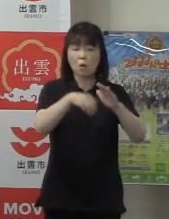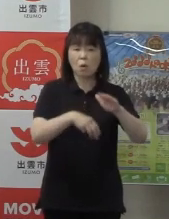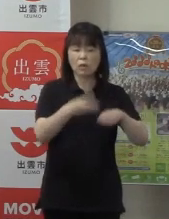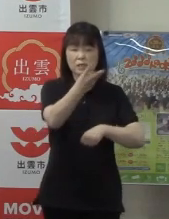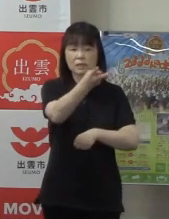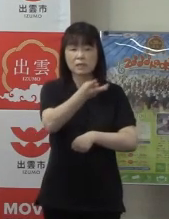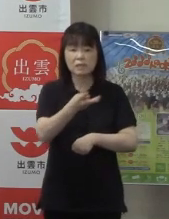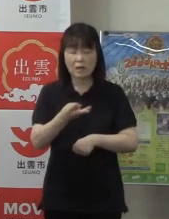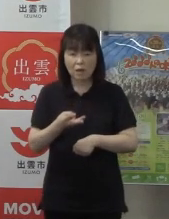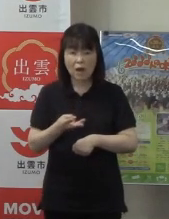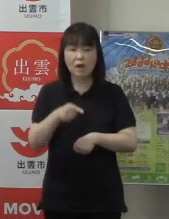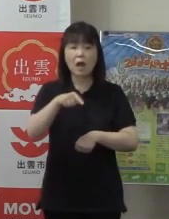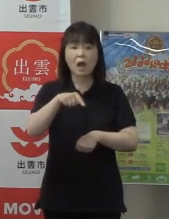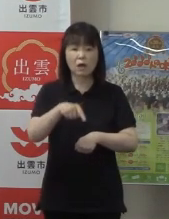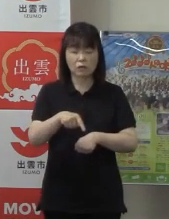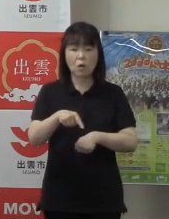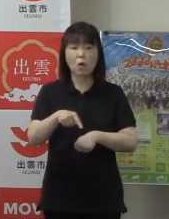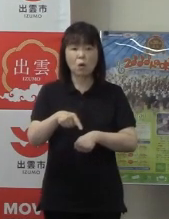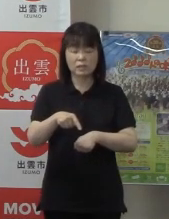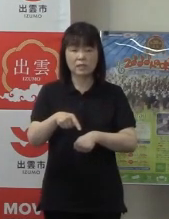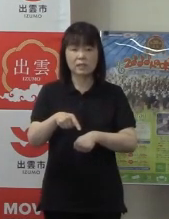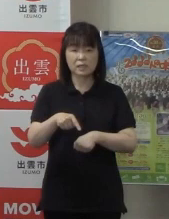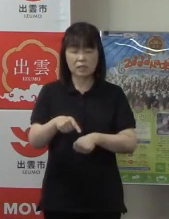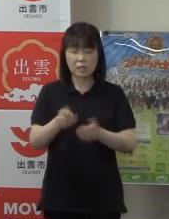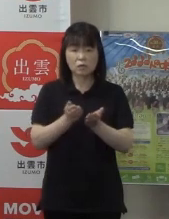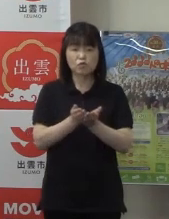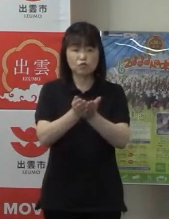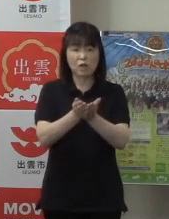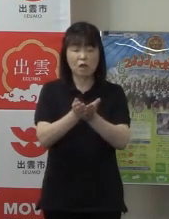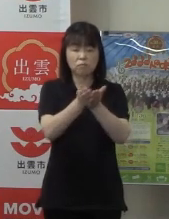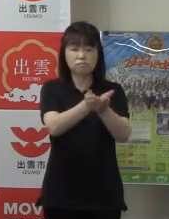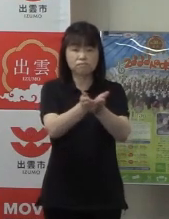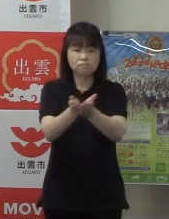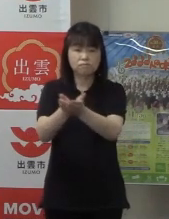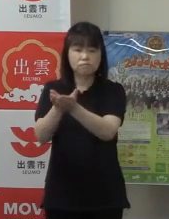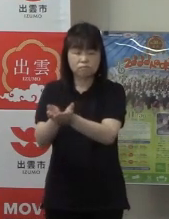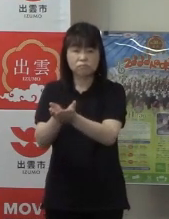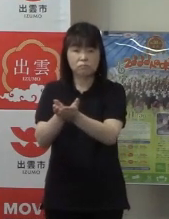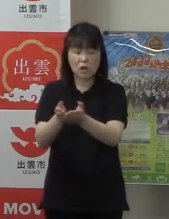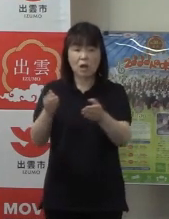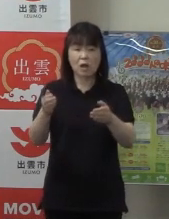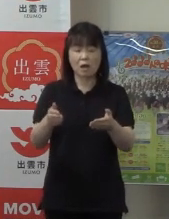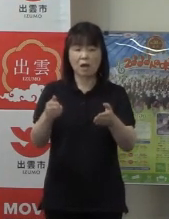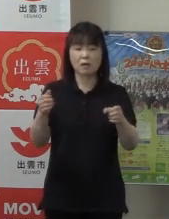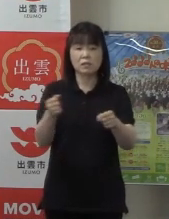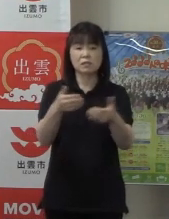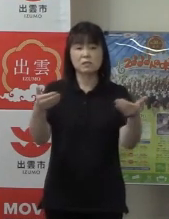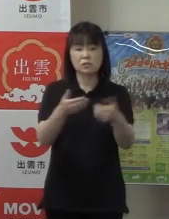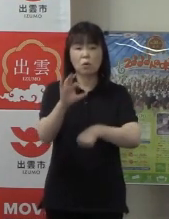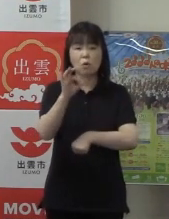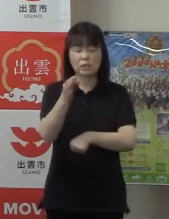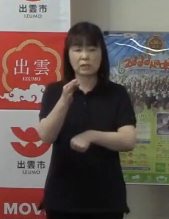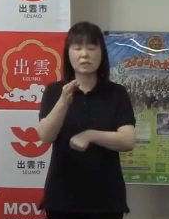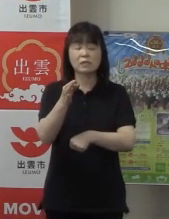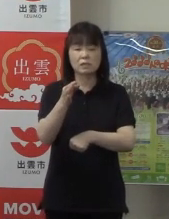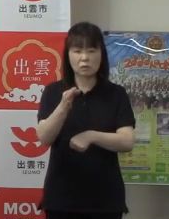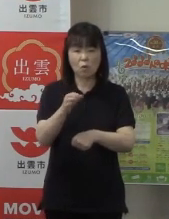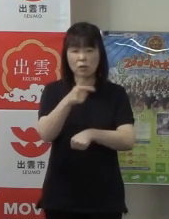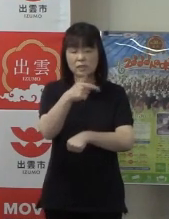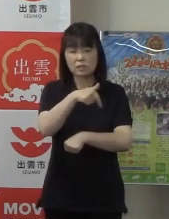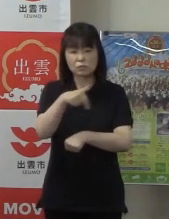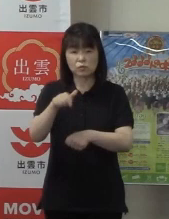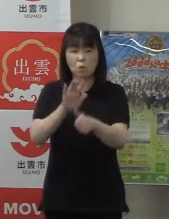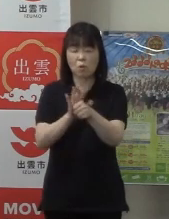口付近に民間事業者が建設する駐停場整備事業に対する建設費の一部を補助します。